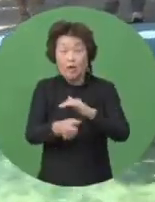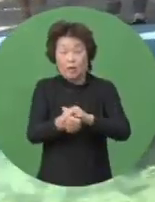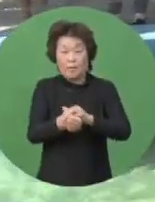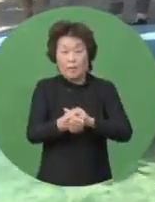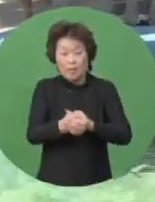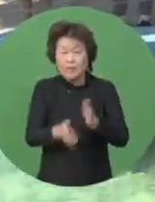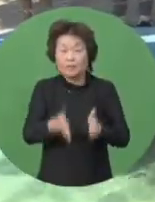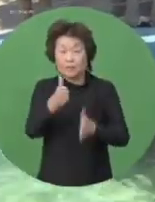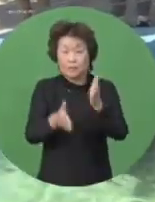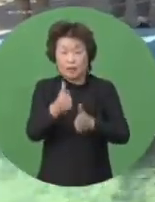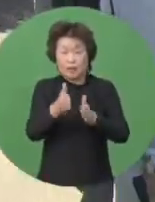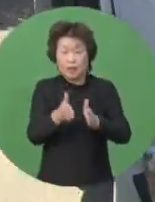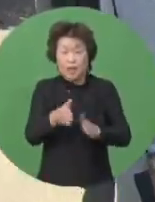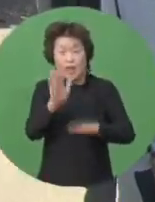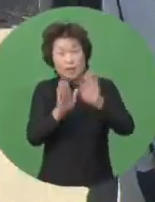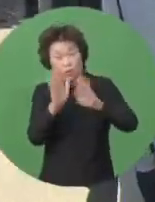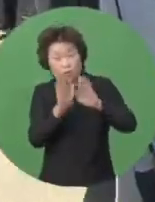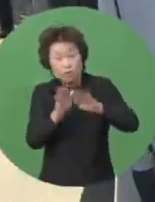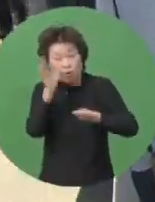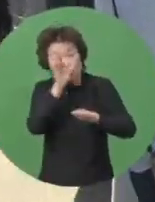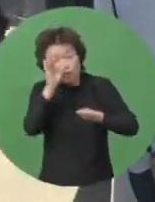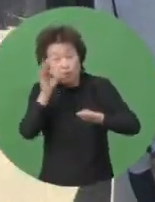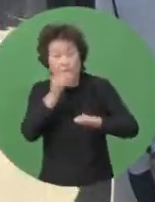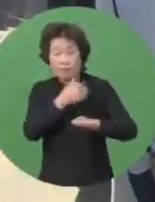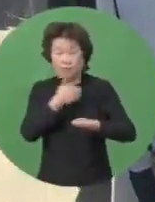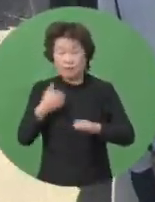育され、生態を観察することができます。